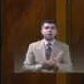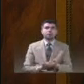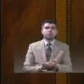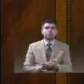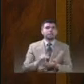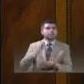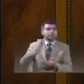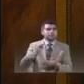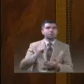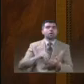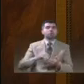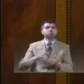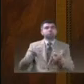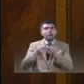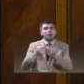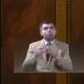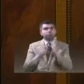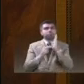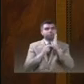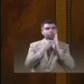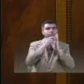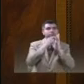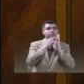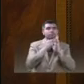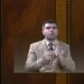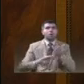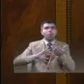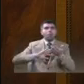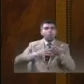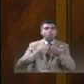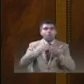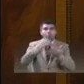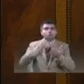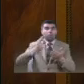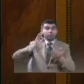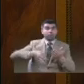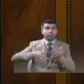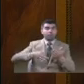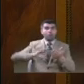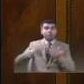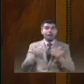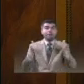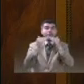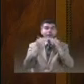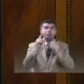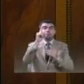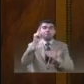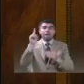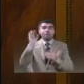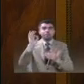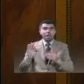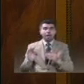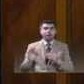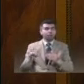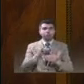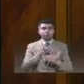في العموم الأمور جيدة. باقي ما وصلناش للدرجة اللي نكون مقتنعين فيها 100%، ولكن الأمور جيدة.